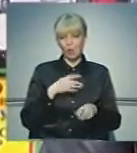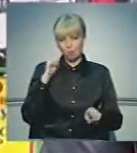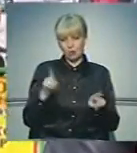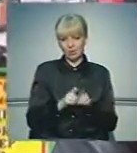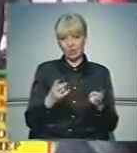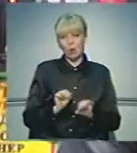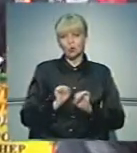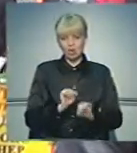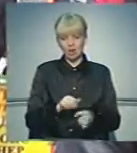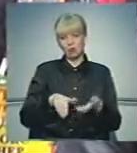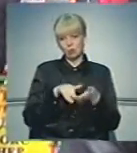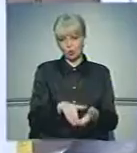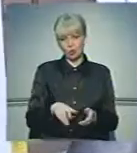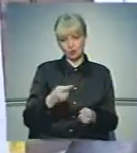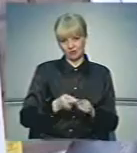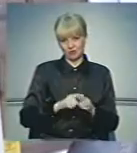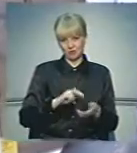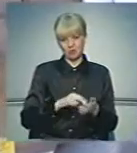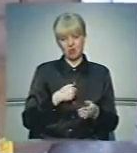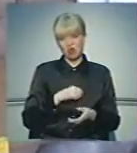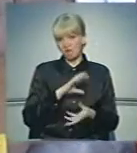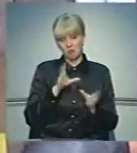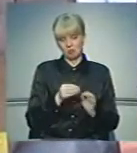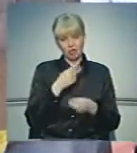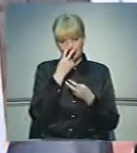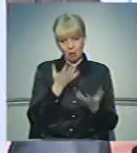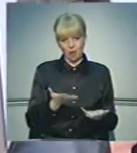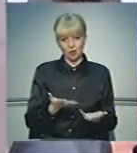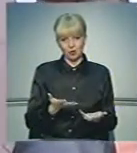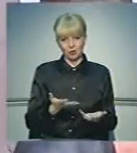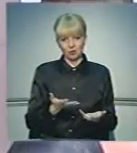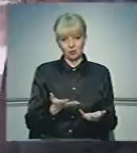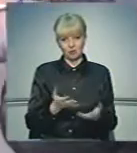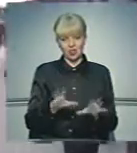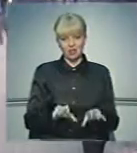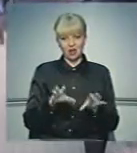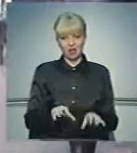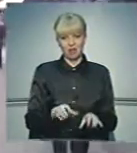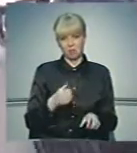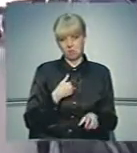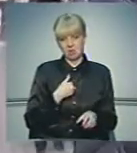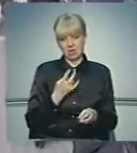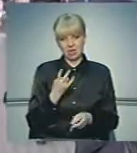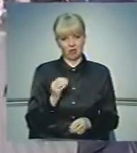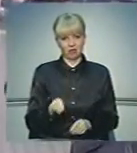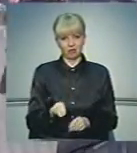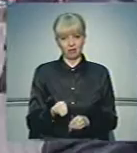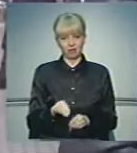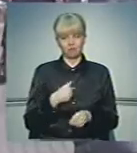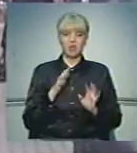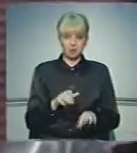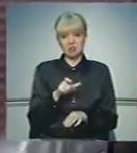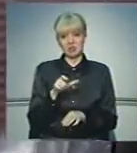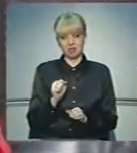потрібно захищати і допомагати у цьому плані. Я взагалі не бачу тварин. А мені – ні. Я тільки